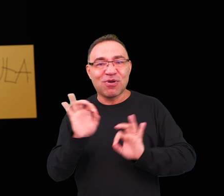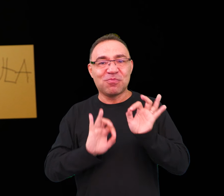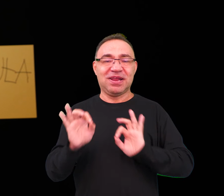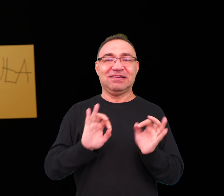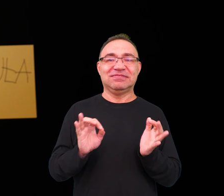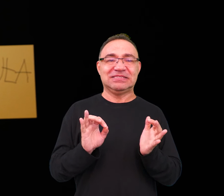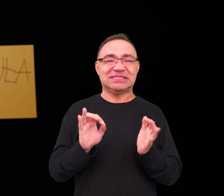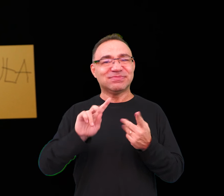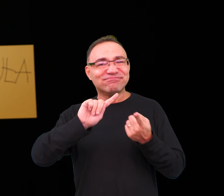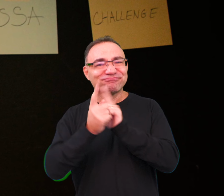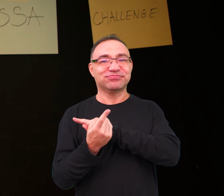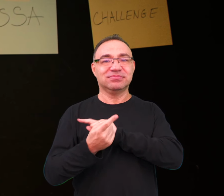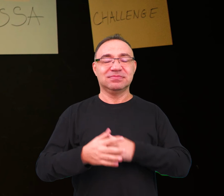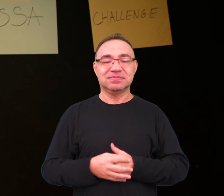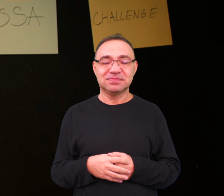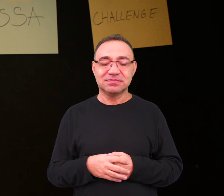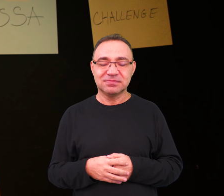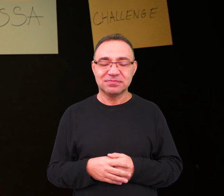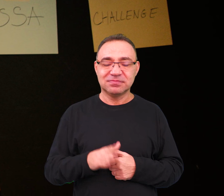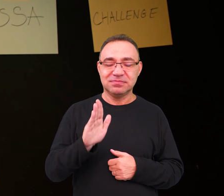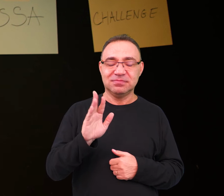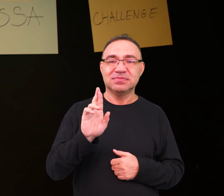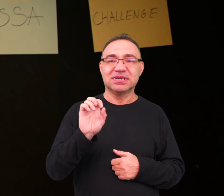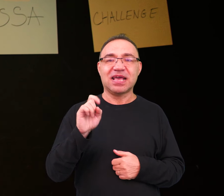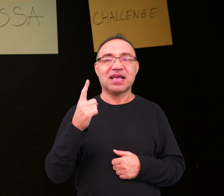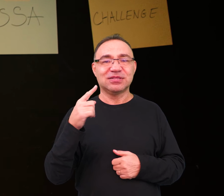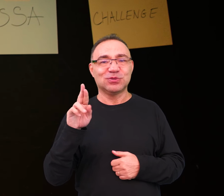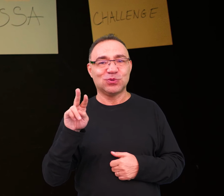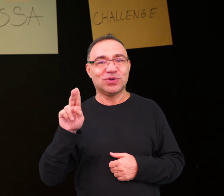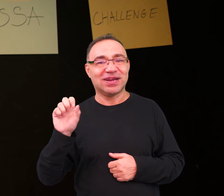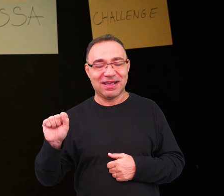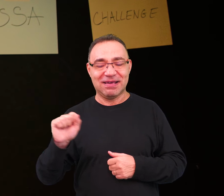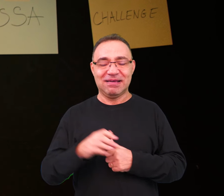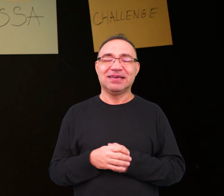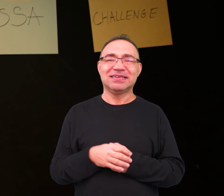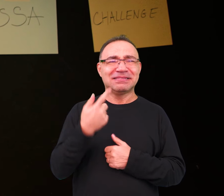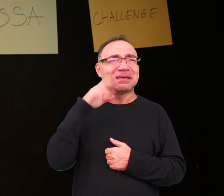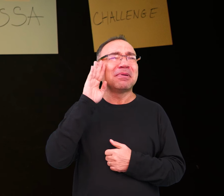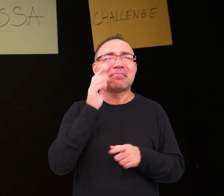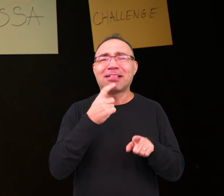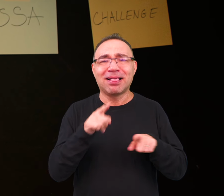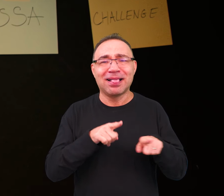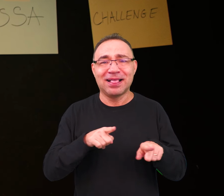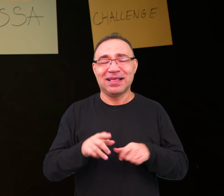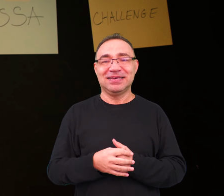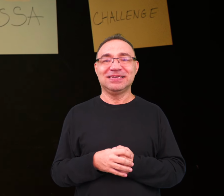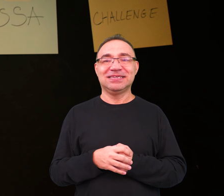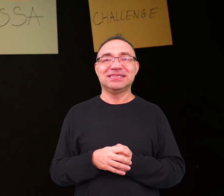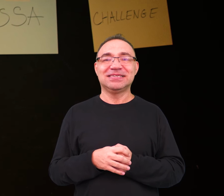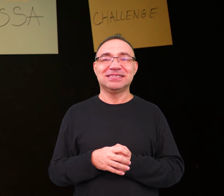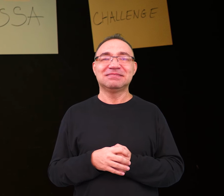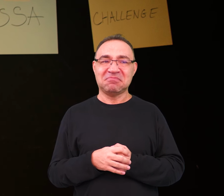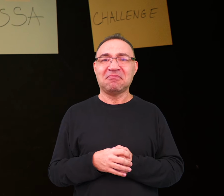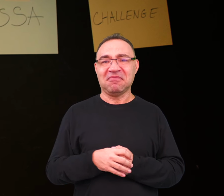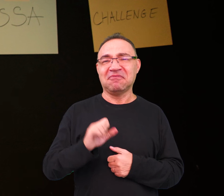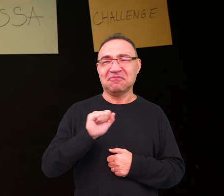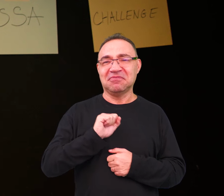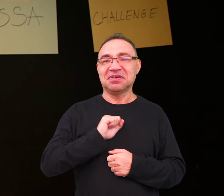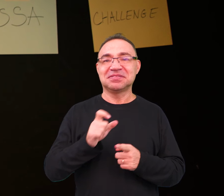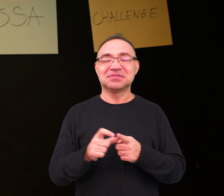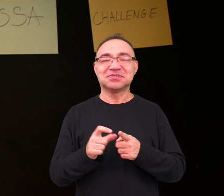się odwróciło. Brat rura, nie pamiętam co to znaczyło, ale, ale jest niesamowite